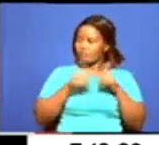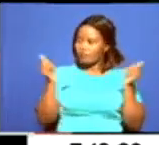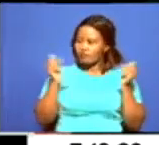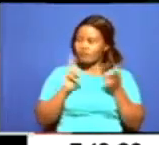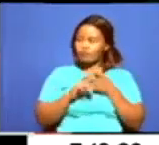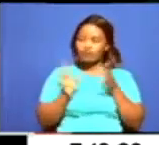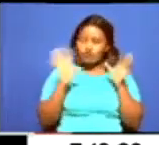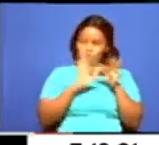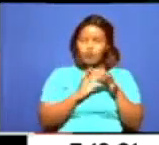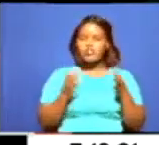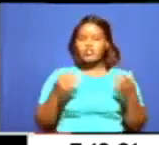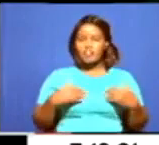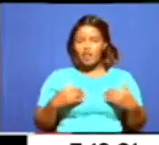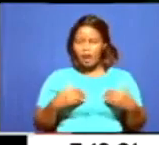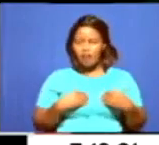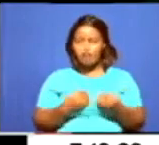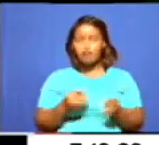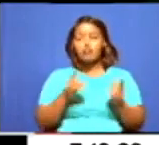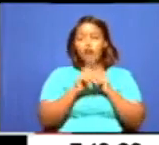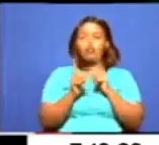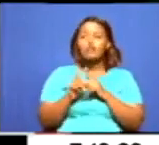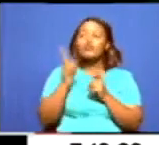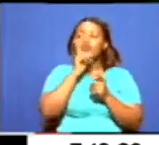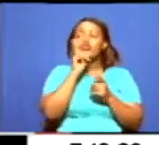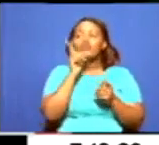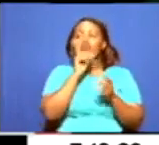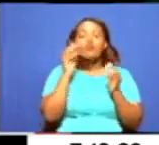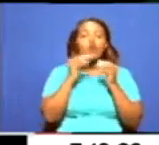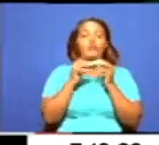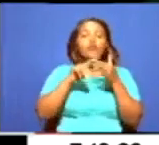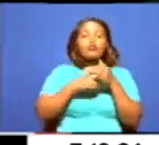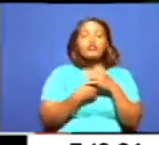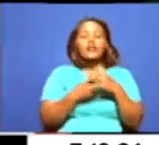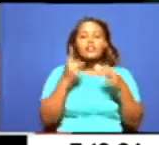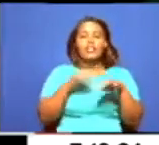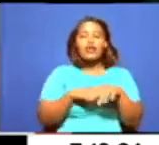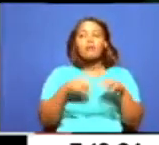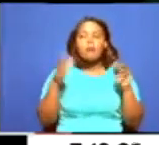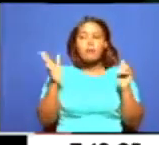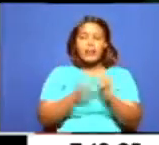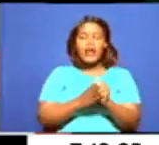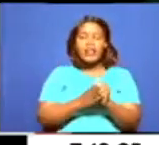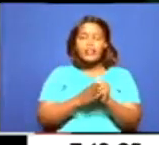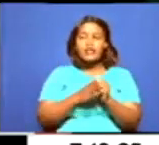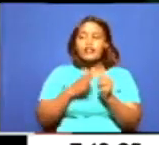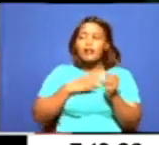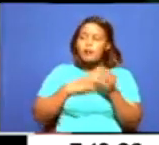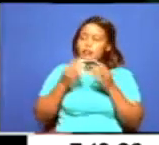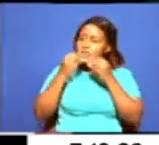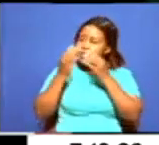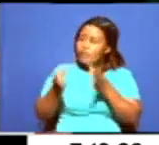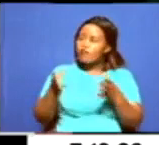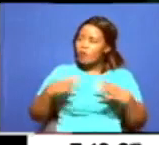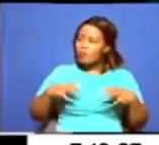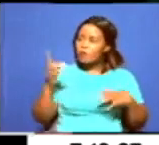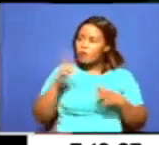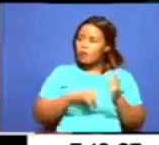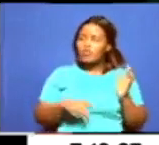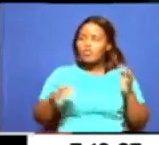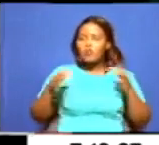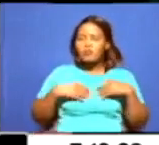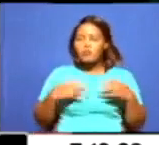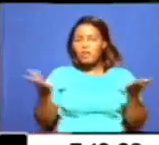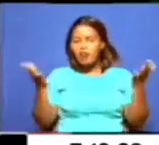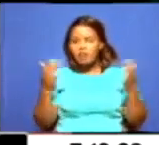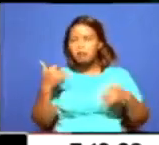tunataka tukue. Na kusema mkutano kesho utaanza saa 3, na ningependa niambie wananchi kutakuwa na kutumbuizwa kutoka saa 3,